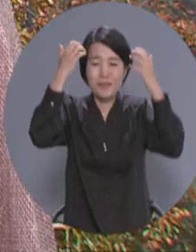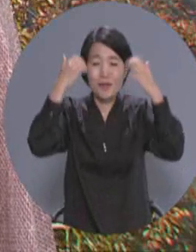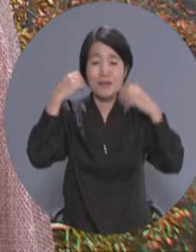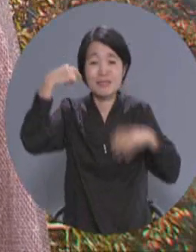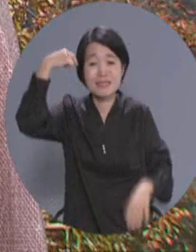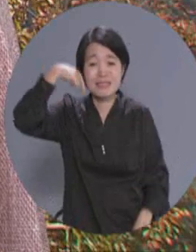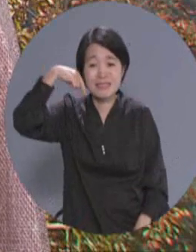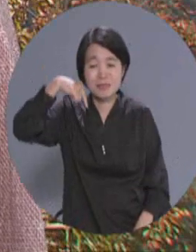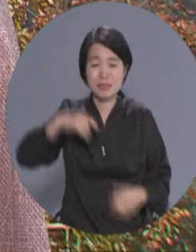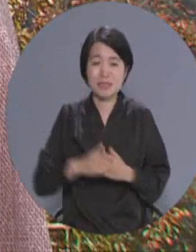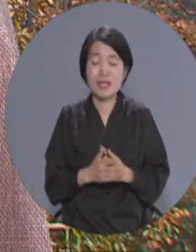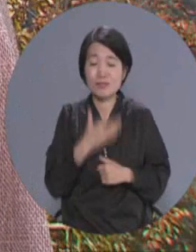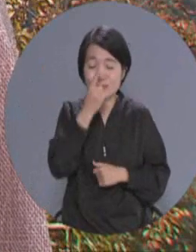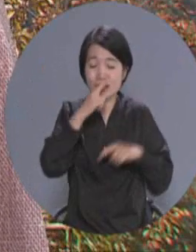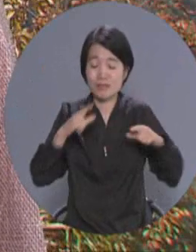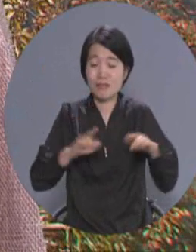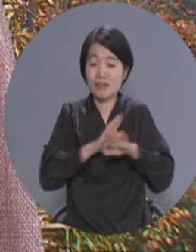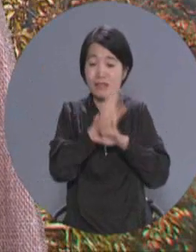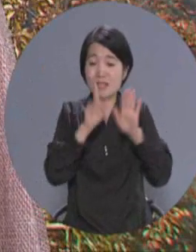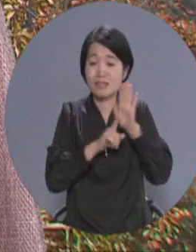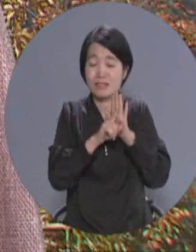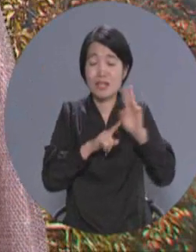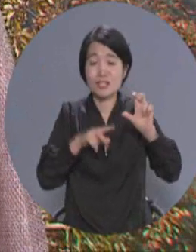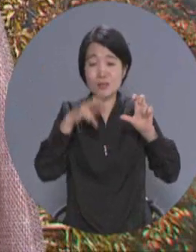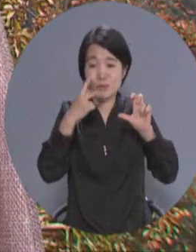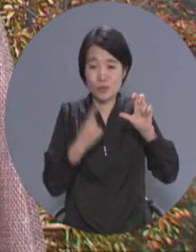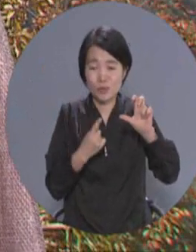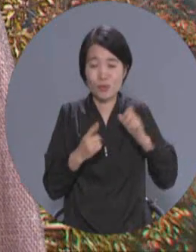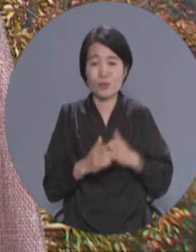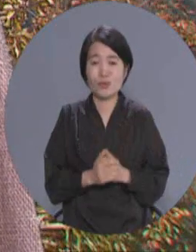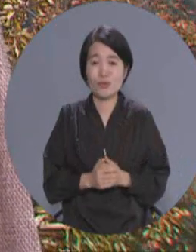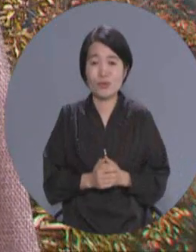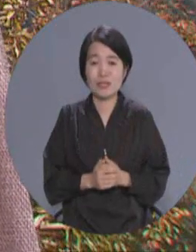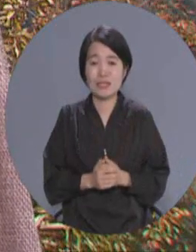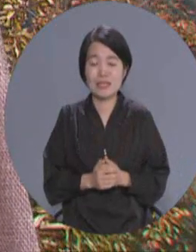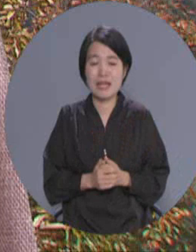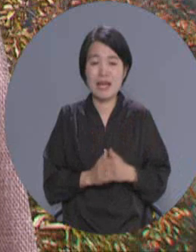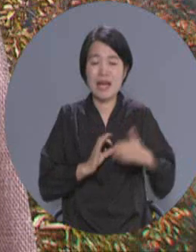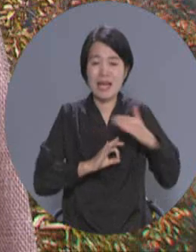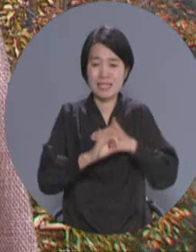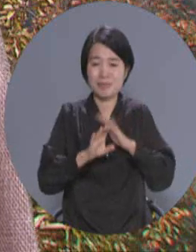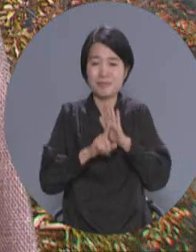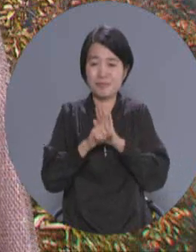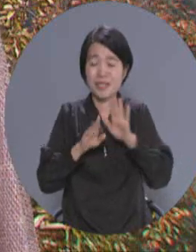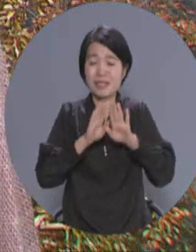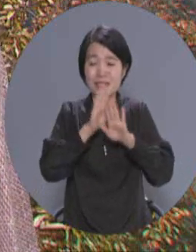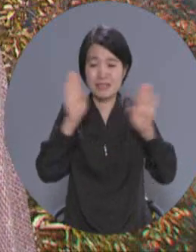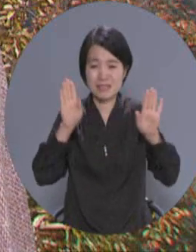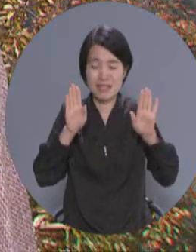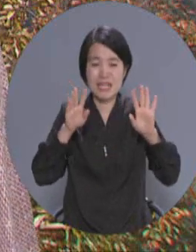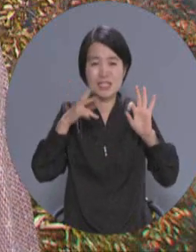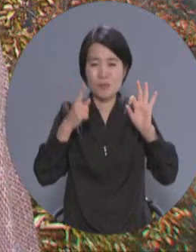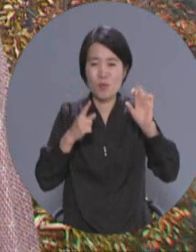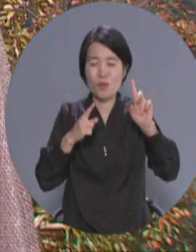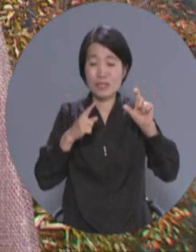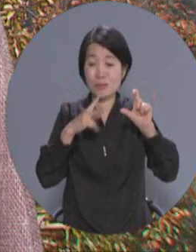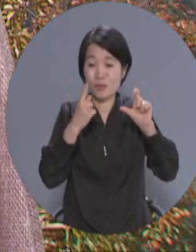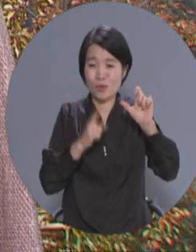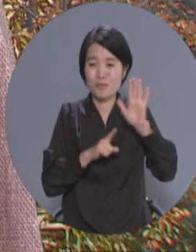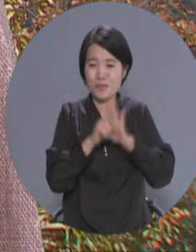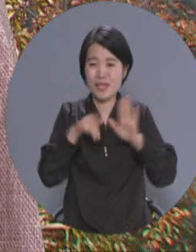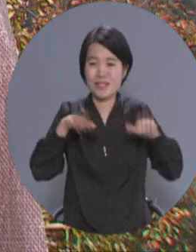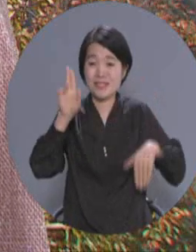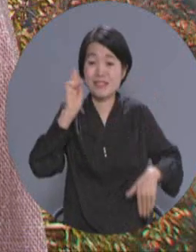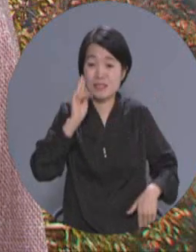정도였습니다 순천 지역의 낮 기온 25도까지 올랐고요 그만큼 일교차도 15도 이상 크게 벌어졌습니다